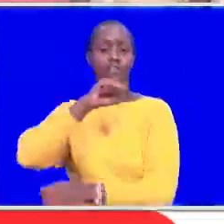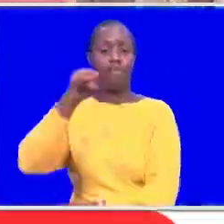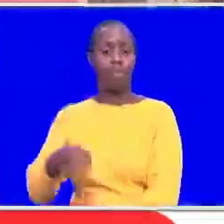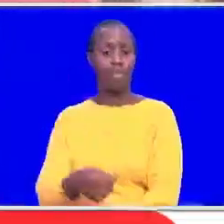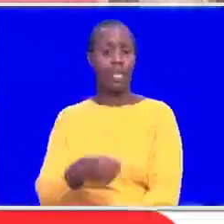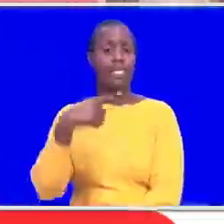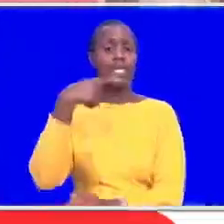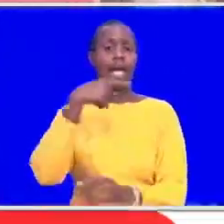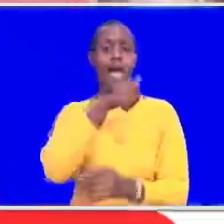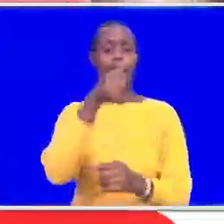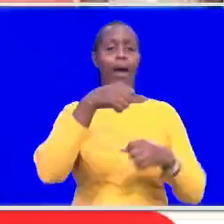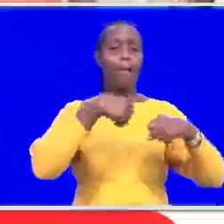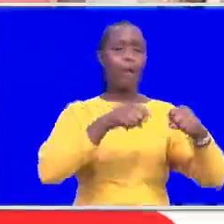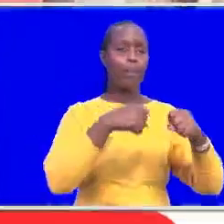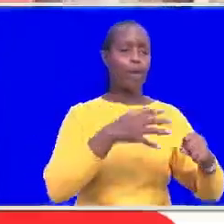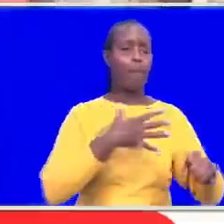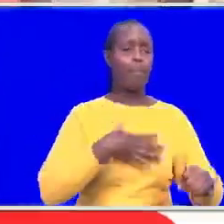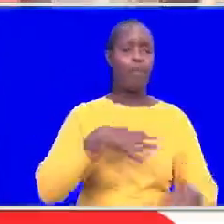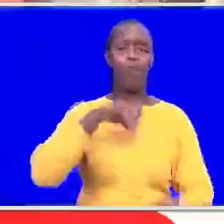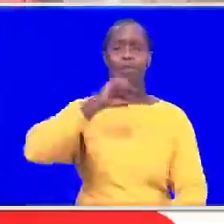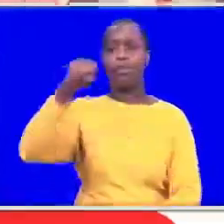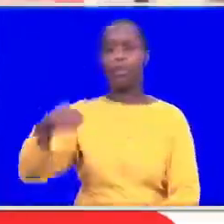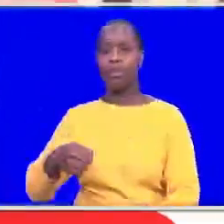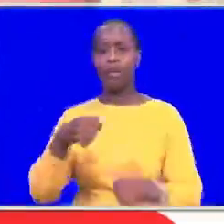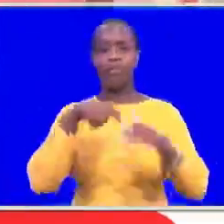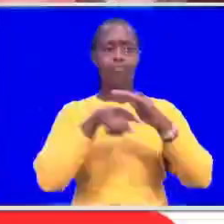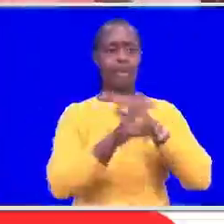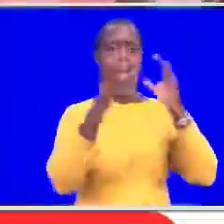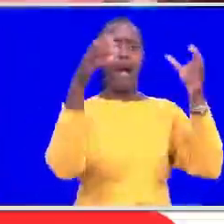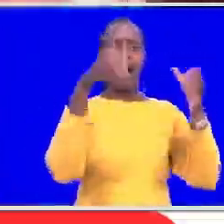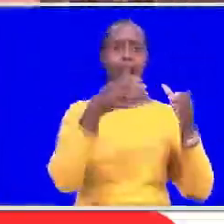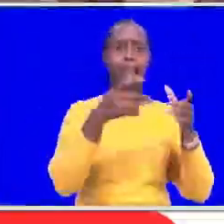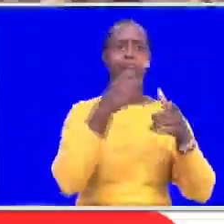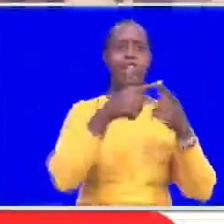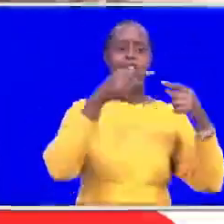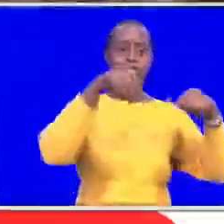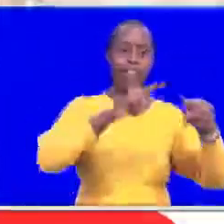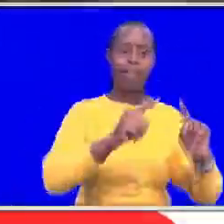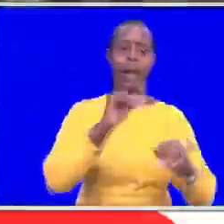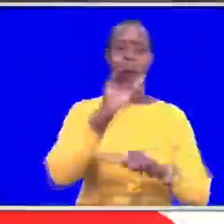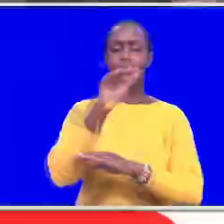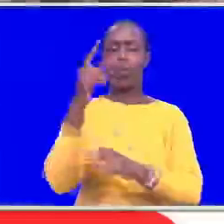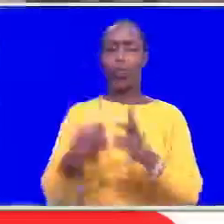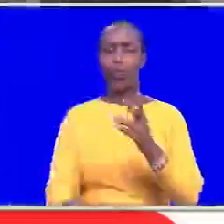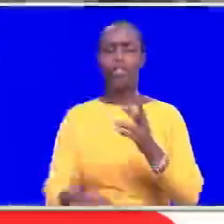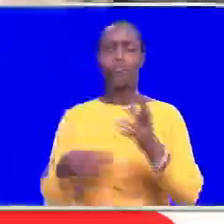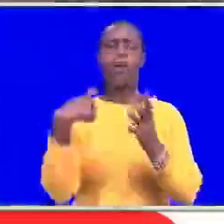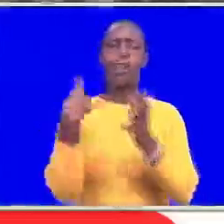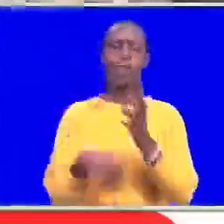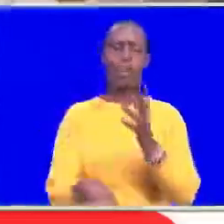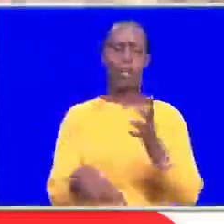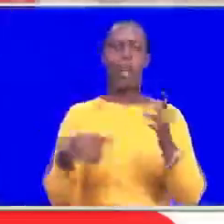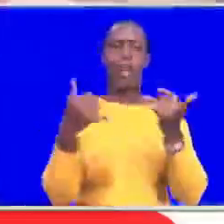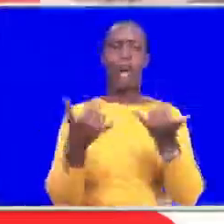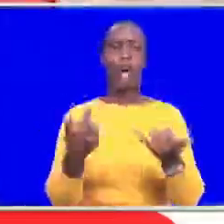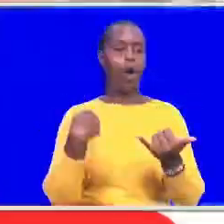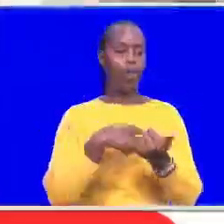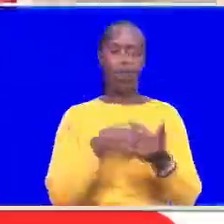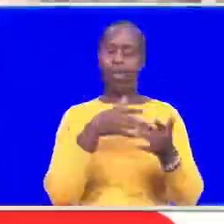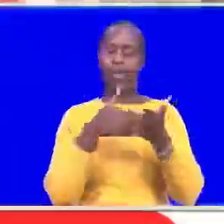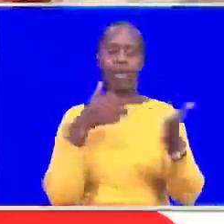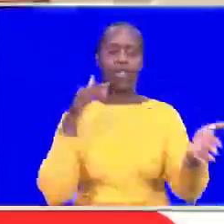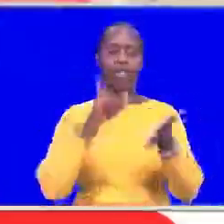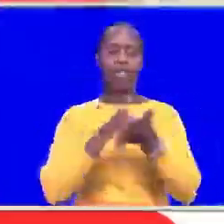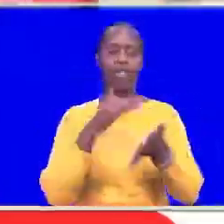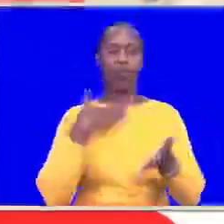anataka shilingi 5000. Anakuja kwa paa, anashika watu wenye anakuja pombe kwa paa, anawaambia watoe pesa. Sasa watu wameanza, tumesema